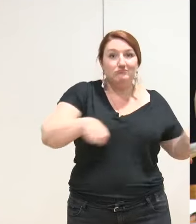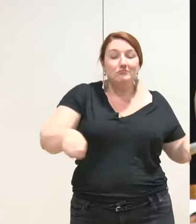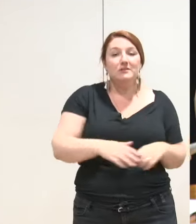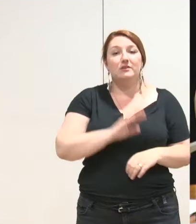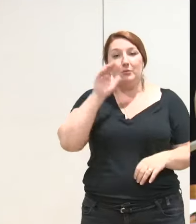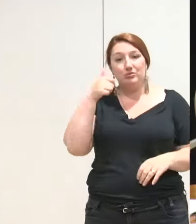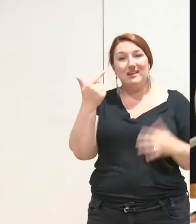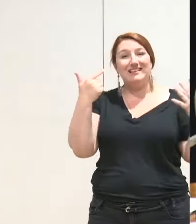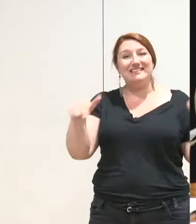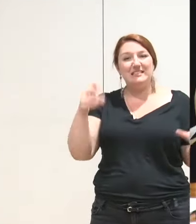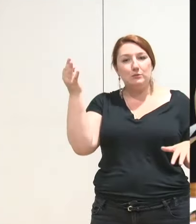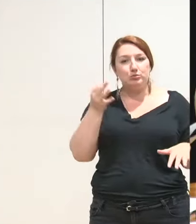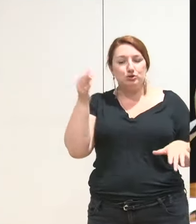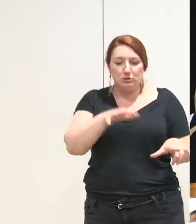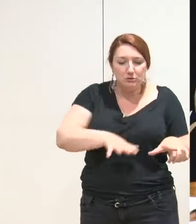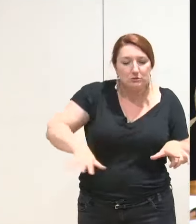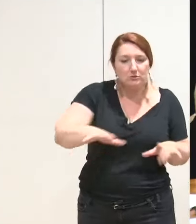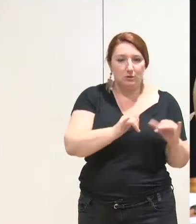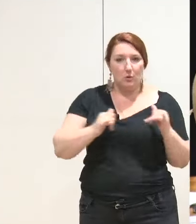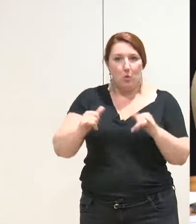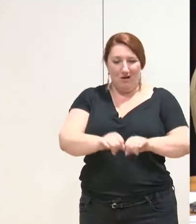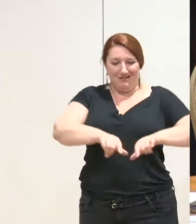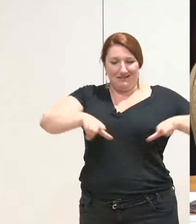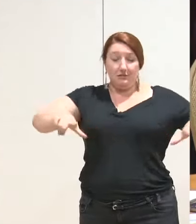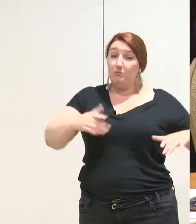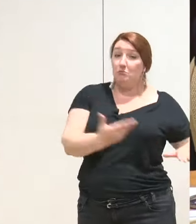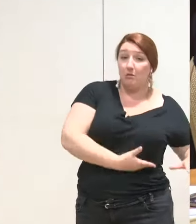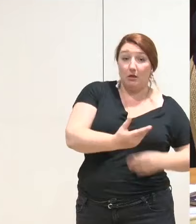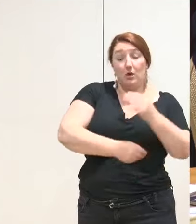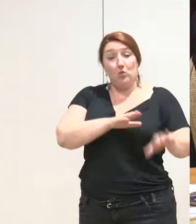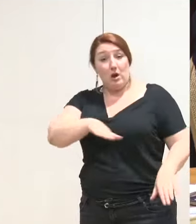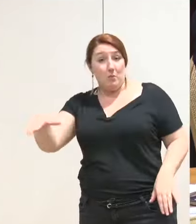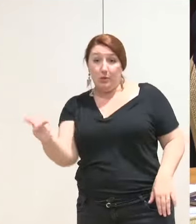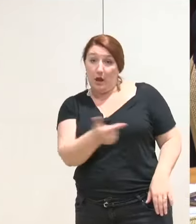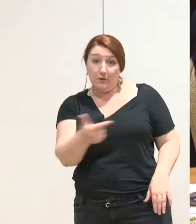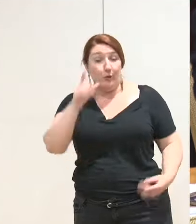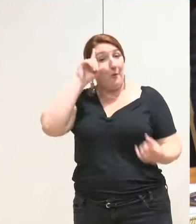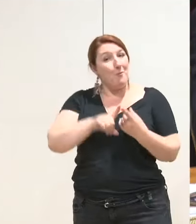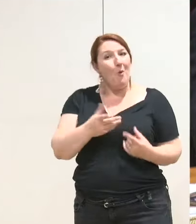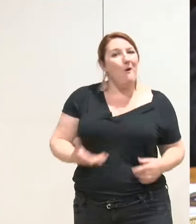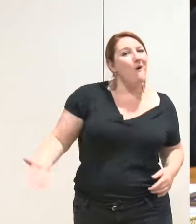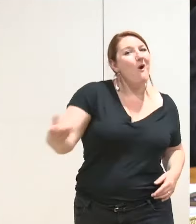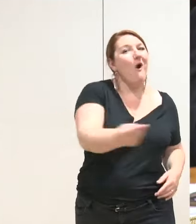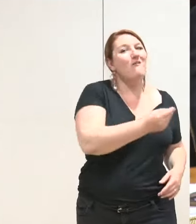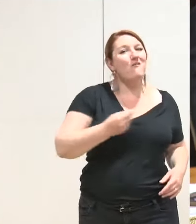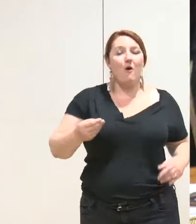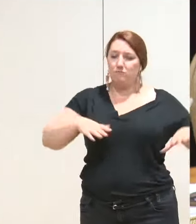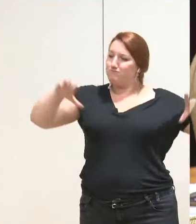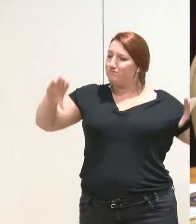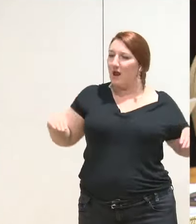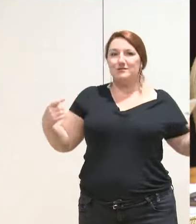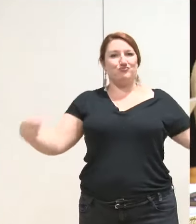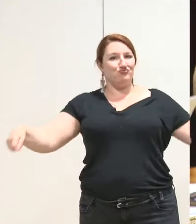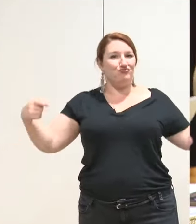surface de cours aussi bien en maternel qu'en élémentaire afin que les enfants puissent avoir suffisamment d'espace pour